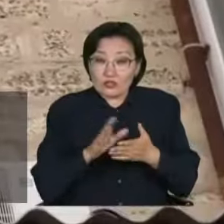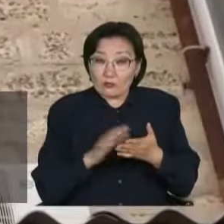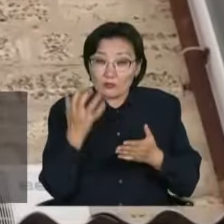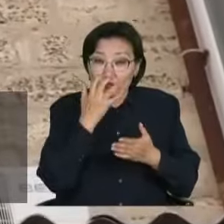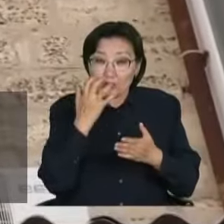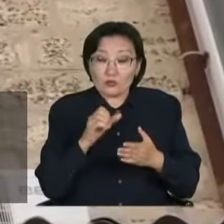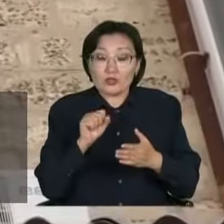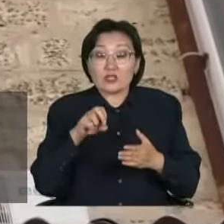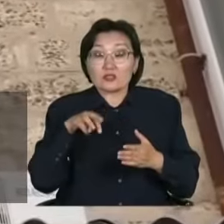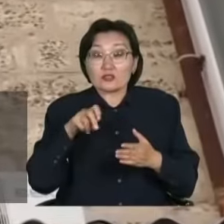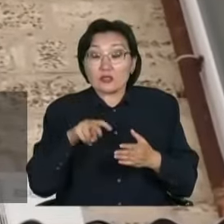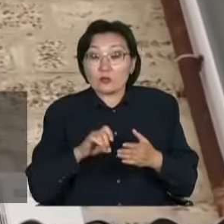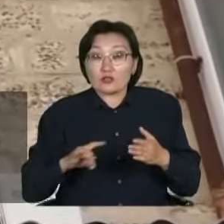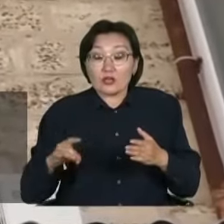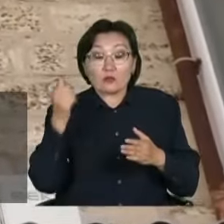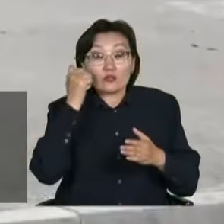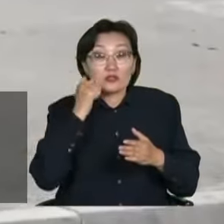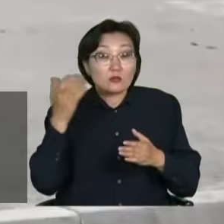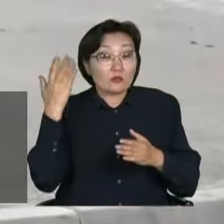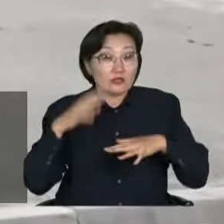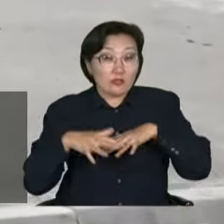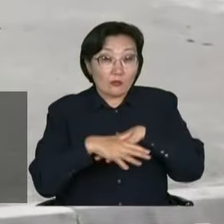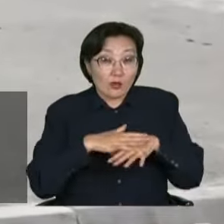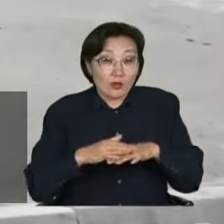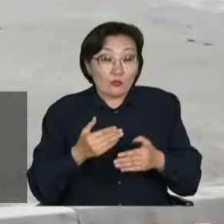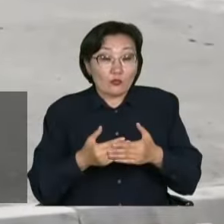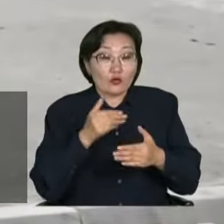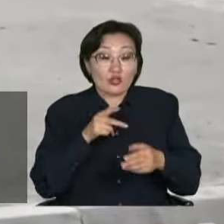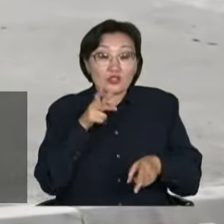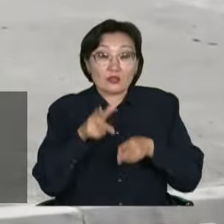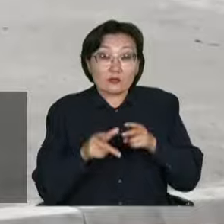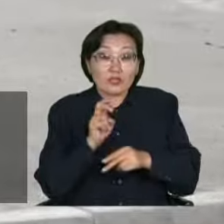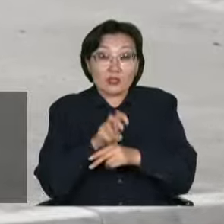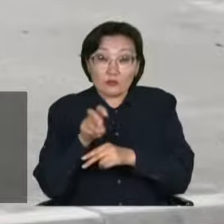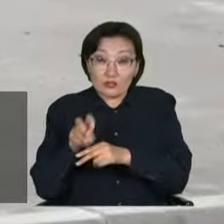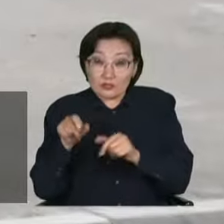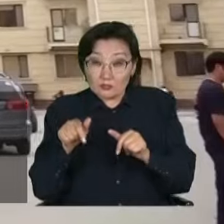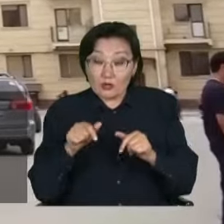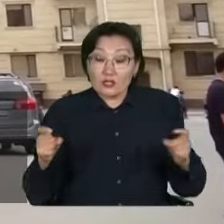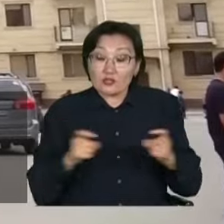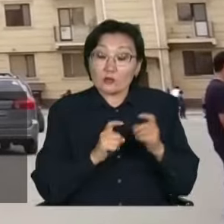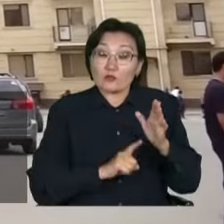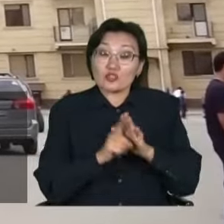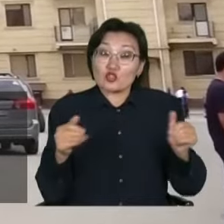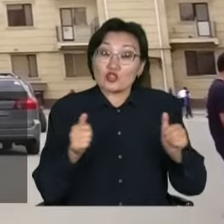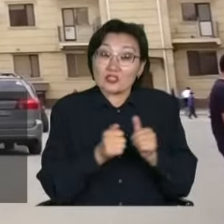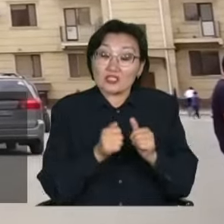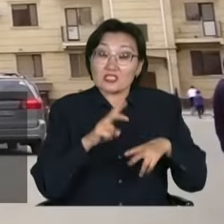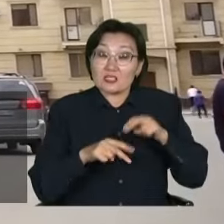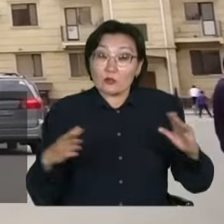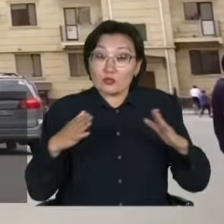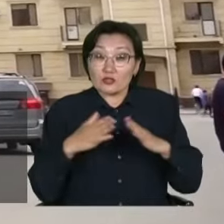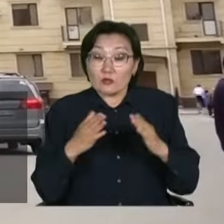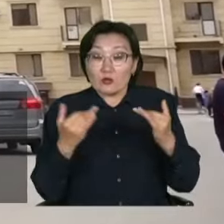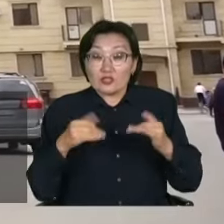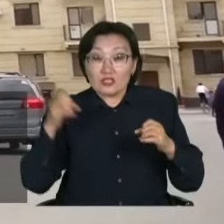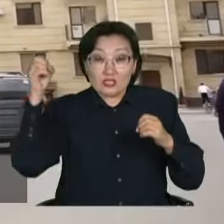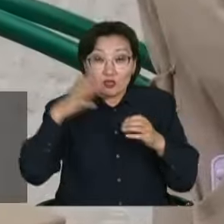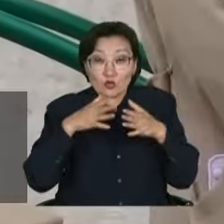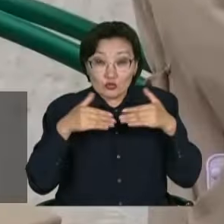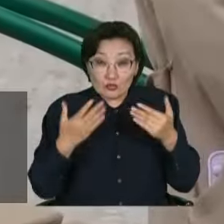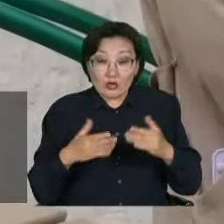Самал шағын ауданының байырғы тұрғындары бұған дейін базын айтып талай есікті қаққан. Мұндағы даудың басы іргедегі үй. Баспанамызға енді күн түспей